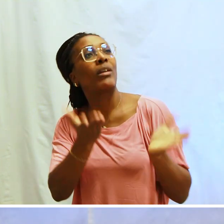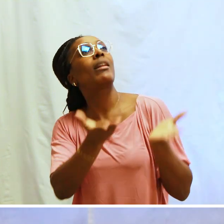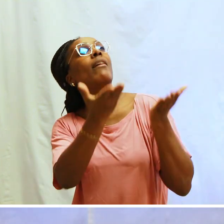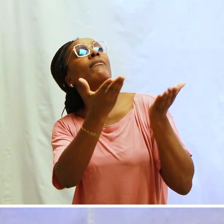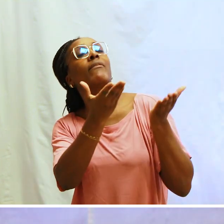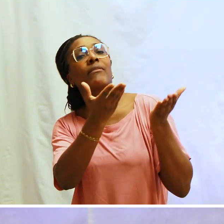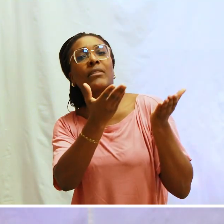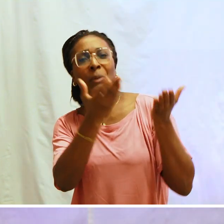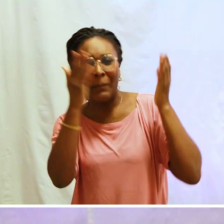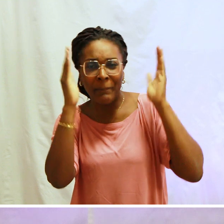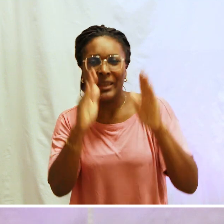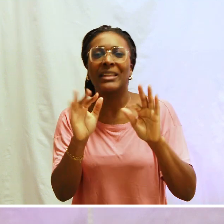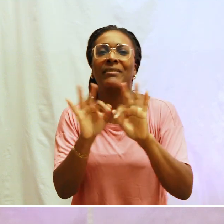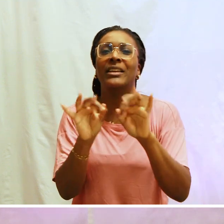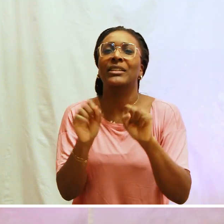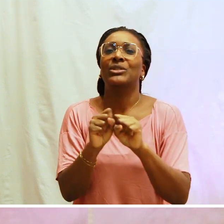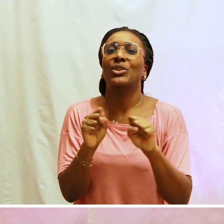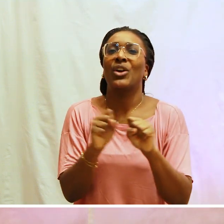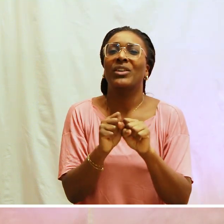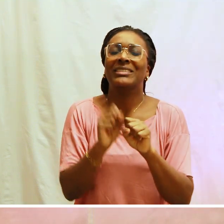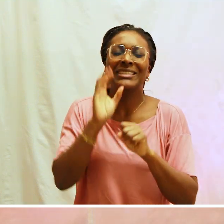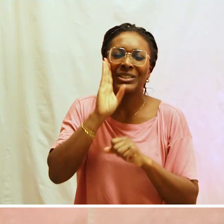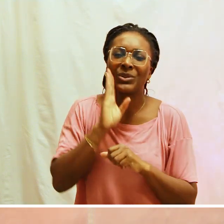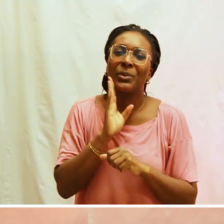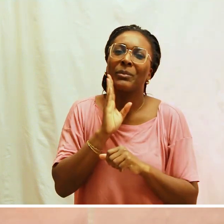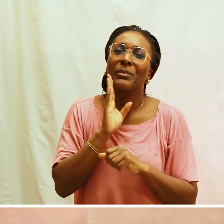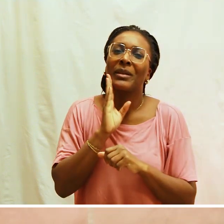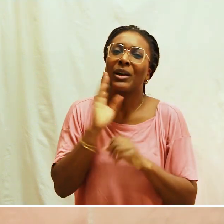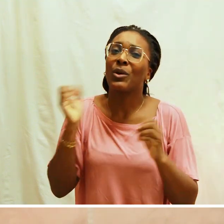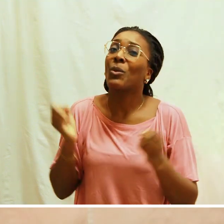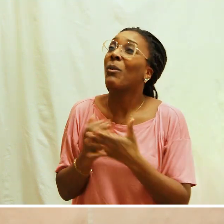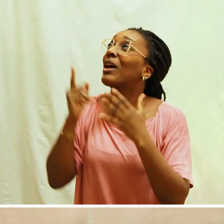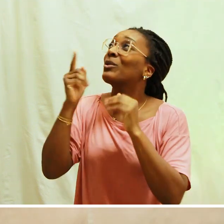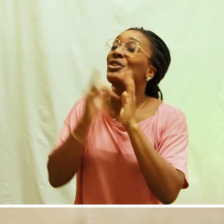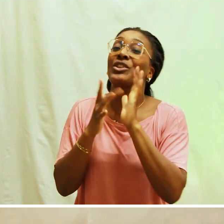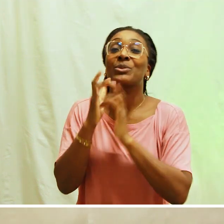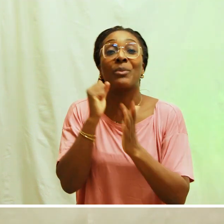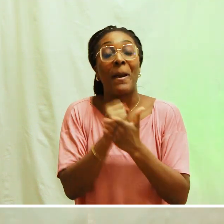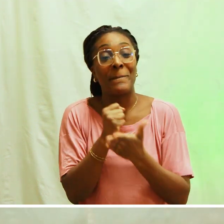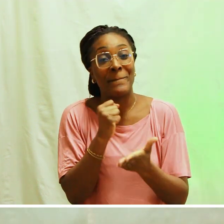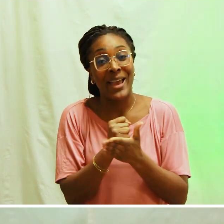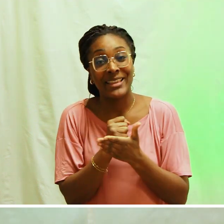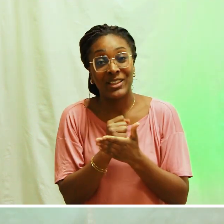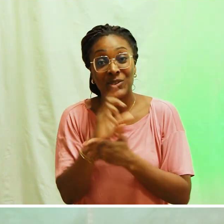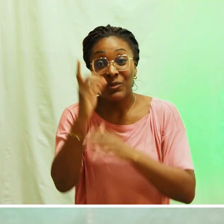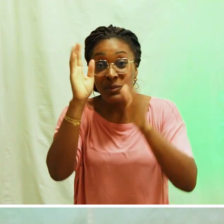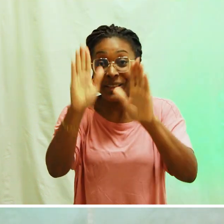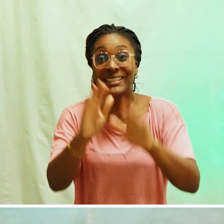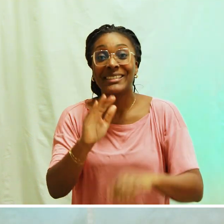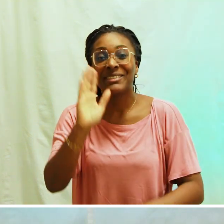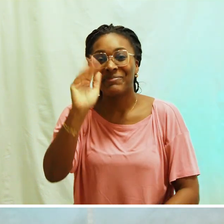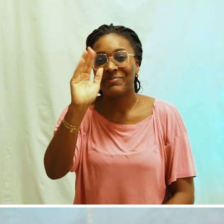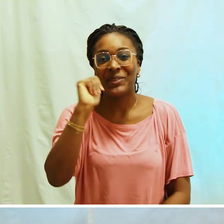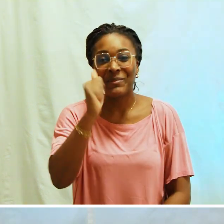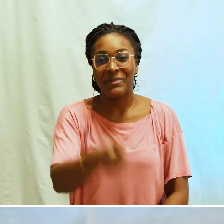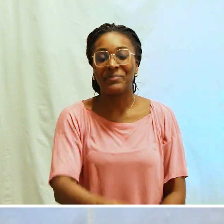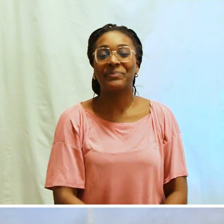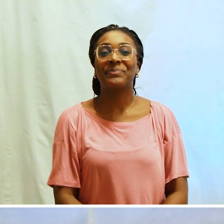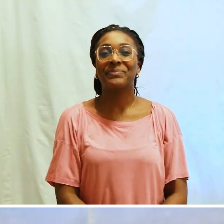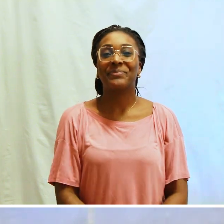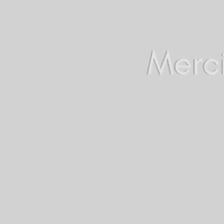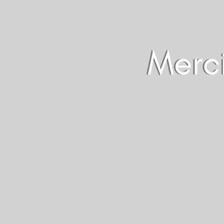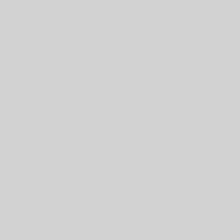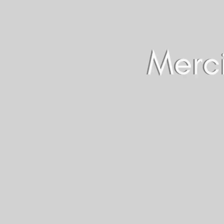sœurs. Merci notre Dieu, parce que nous sommes dans ta main. Gloire à toi, Jésus. Amen. Que Dieu vous bénisse. On se retrouve demain.